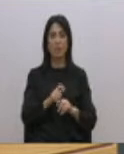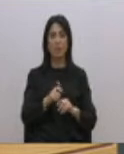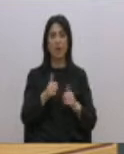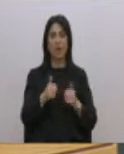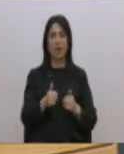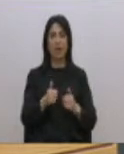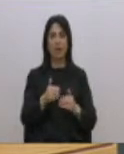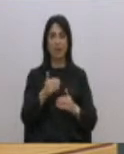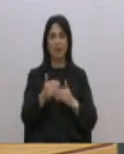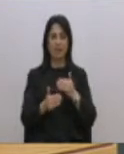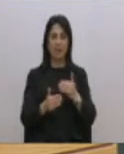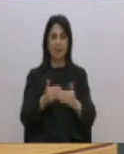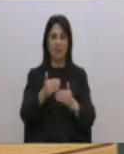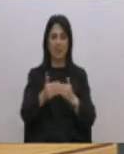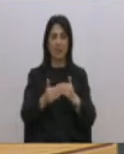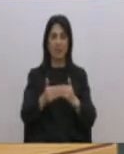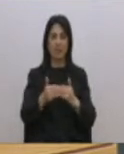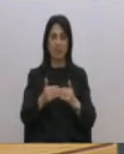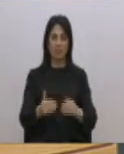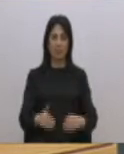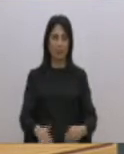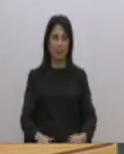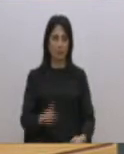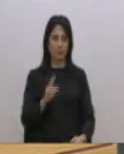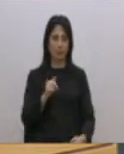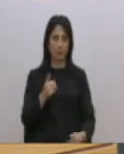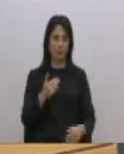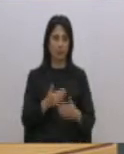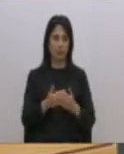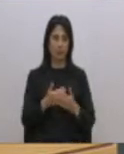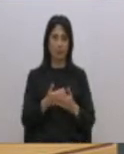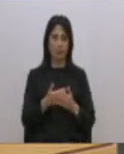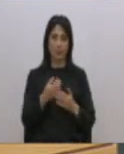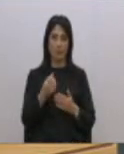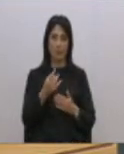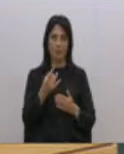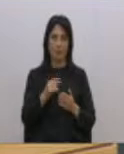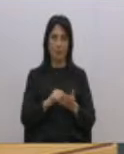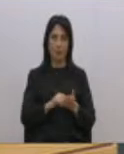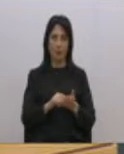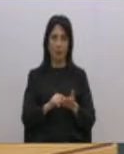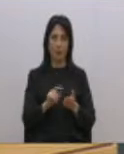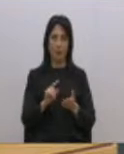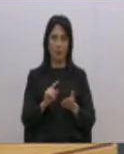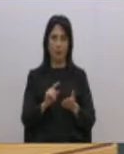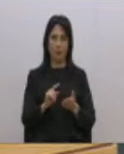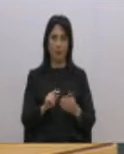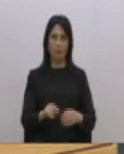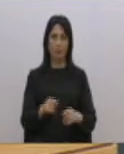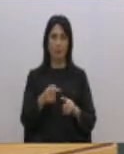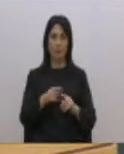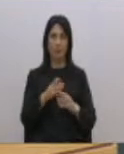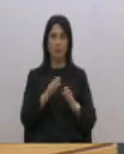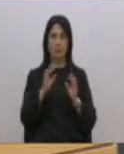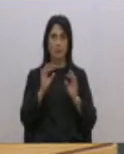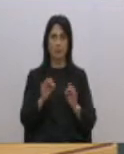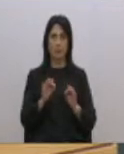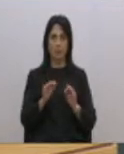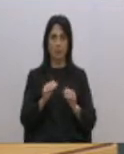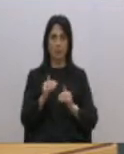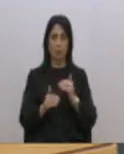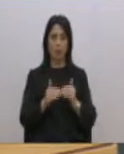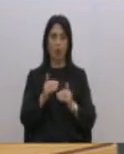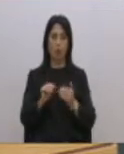კარგ წინგადადგმულ და ასე ვთქვათ, მინდა კიდევ ერთხელ ხაზი გაუსვა, რომ ეს არის მართლაც